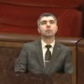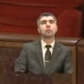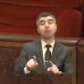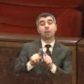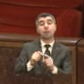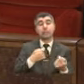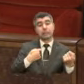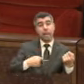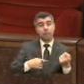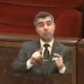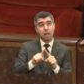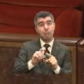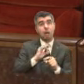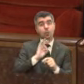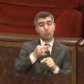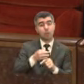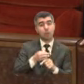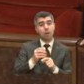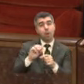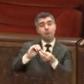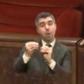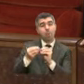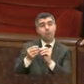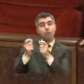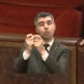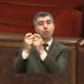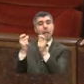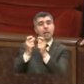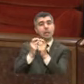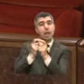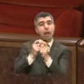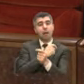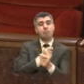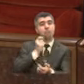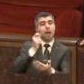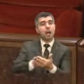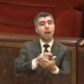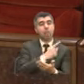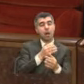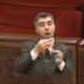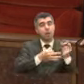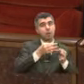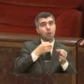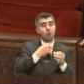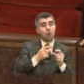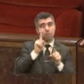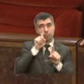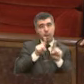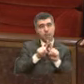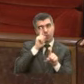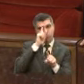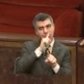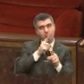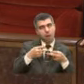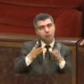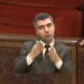للسطات كاين مشكل مع المقاول والقضيه في المحكمه، نطلب الله نخرجوها من القضاء باش يمكن لنا نباشروا